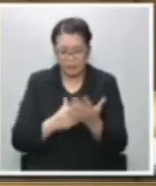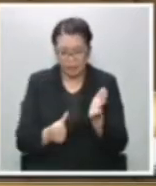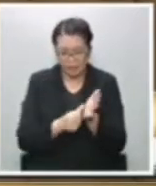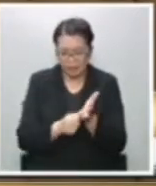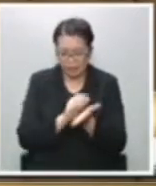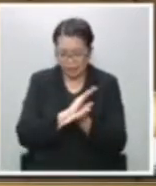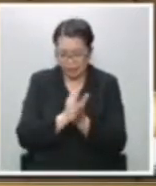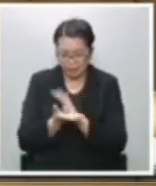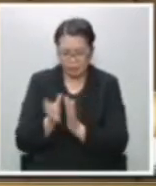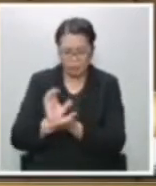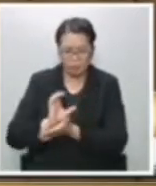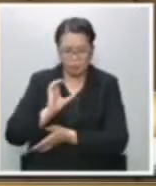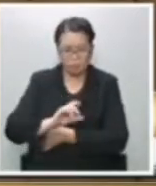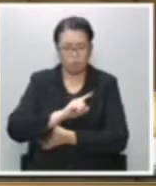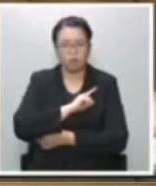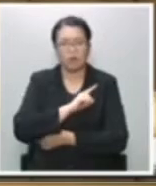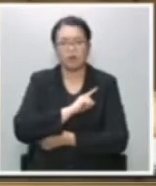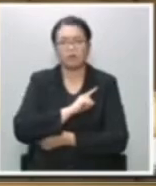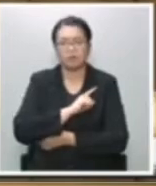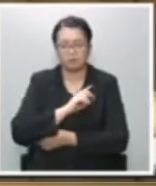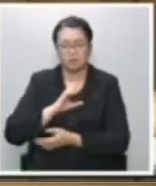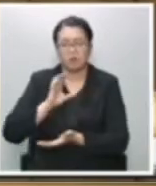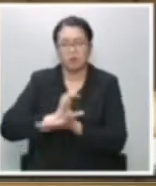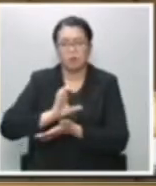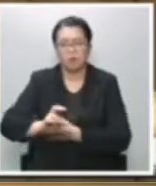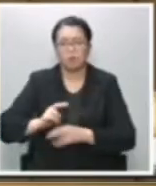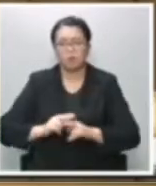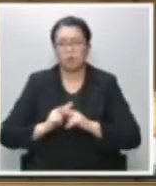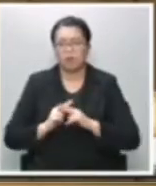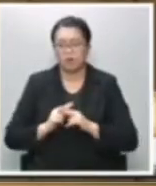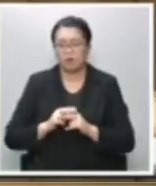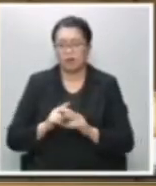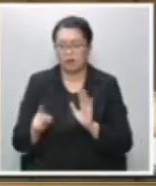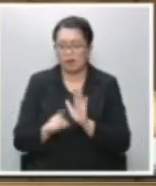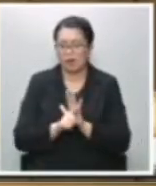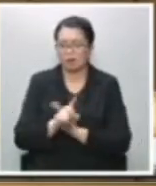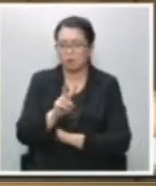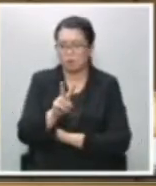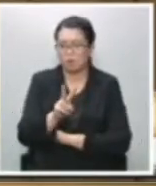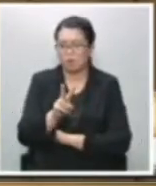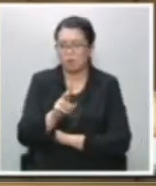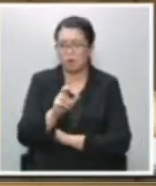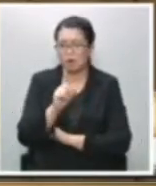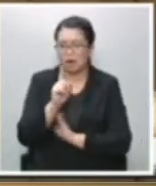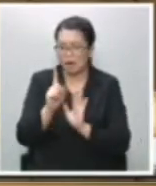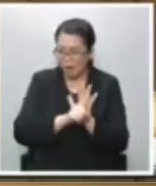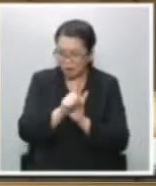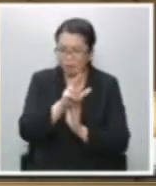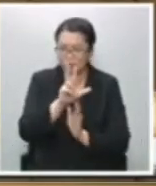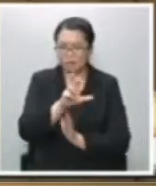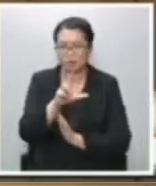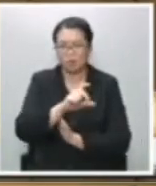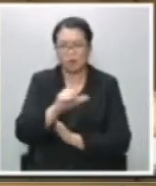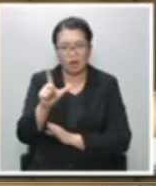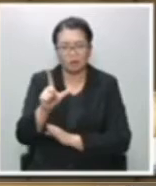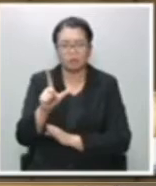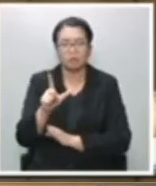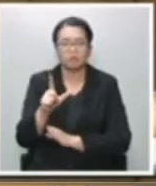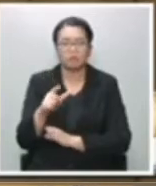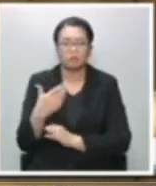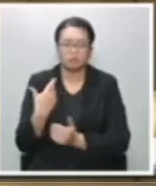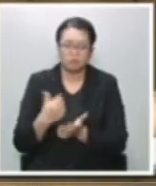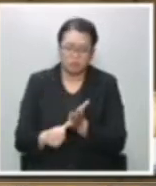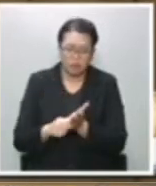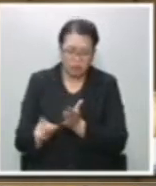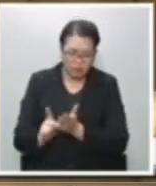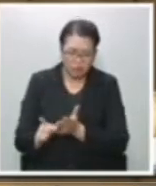ประมาณของตนเอง2ครั้งด้วยกันครั้งละประมาณ300ล้านที่จะแก้ไขปัญหาแก้อย่างไรแก้ที่จ